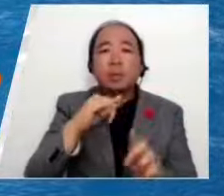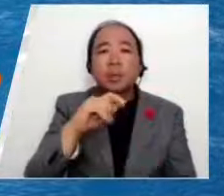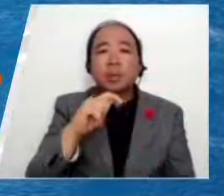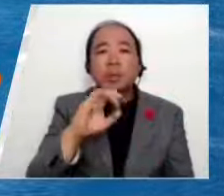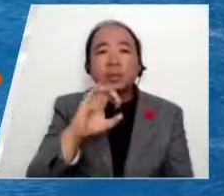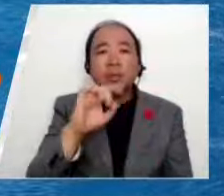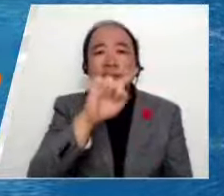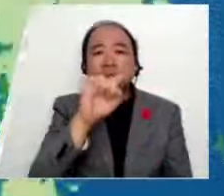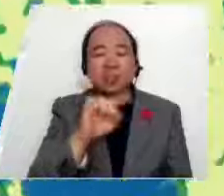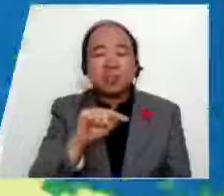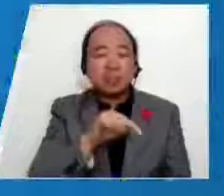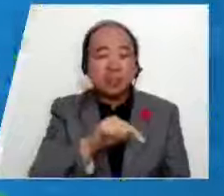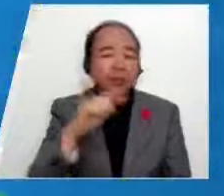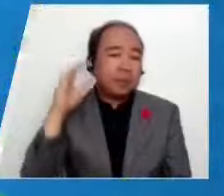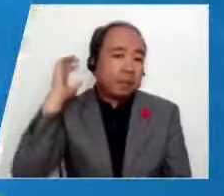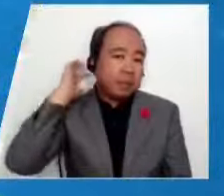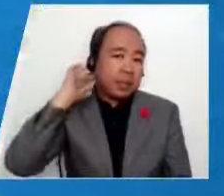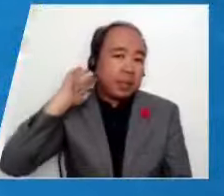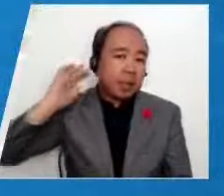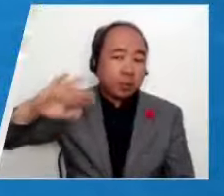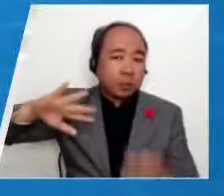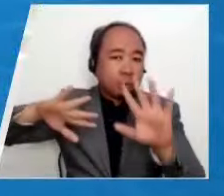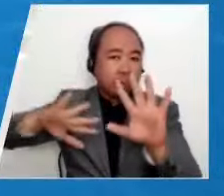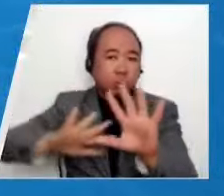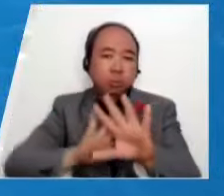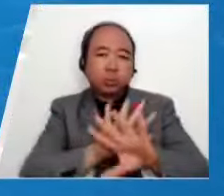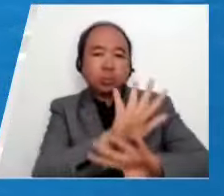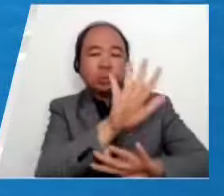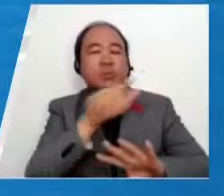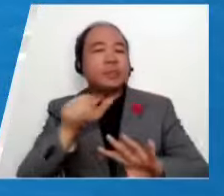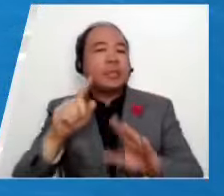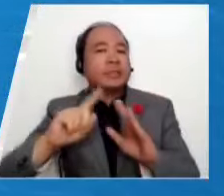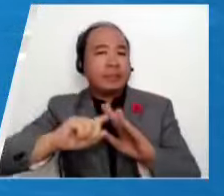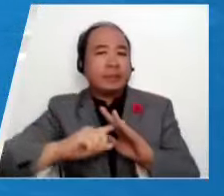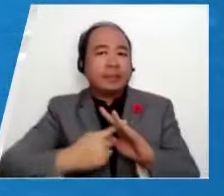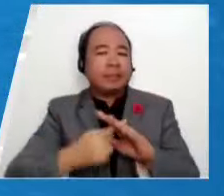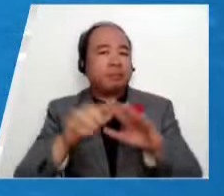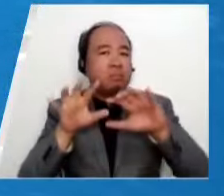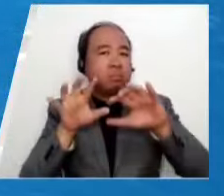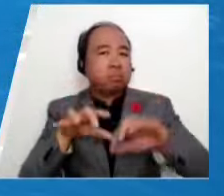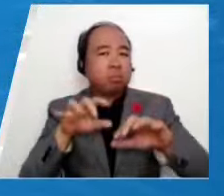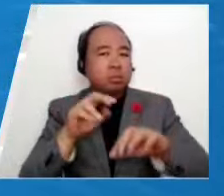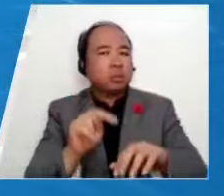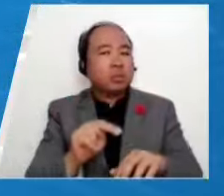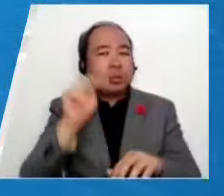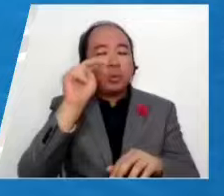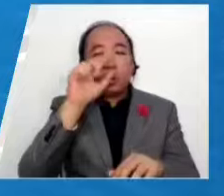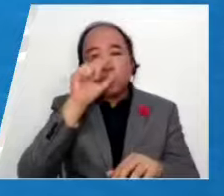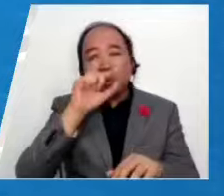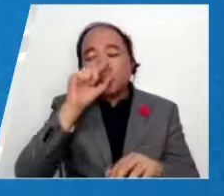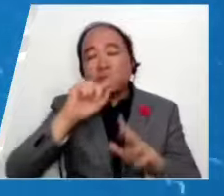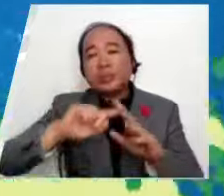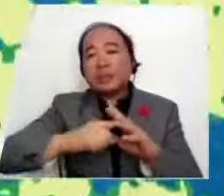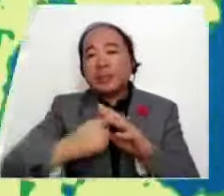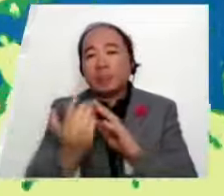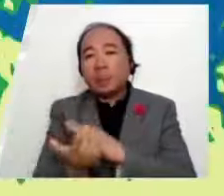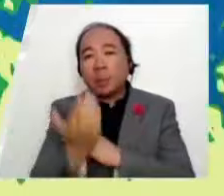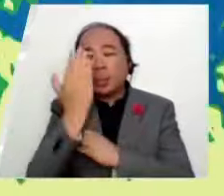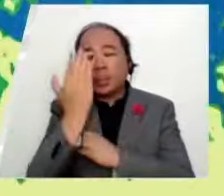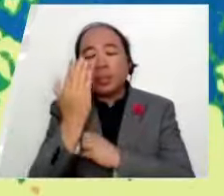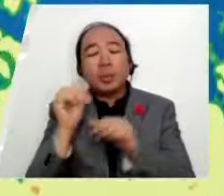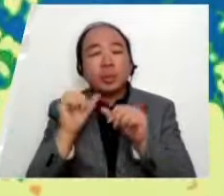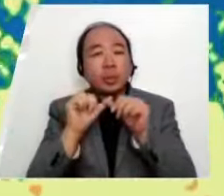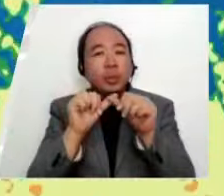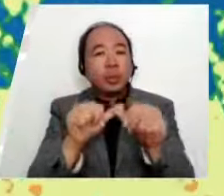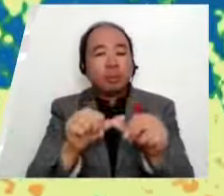Mindanao. Base sa datos ng Metro Weather, magsisimula ng ulanin ng Northern Luzon. Umaga pa lamang bukas, magtutuloy-tuloyan sa hapon at meron